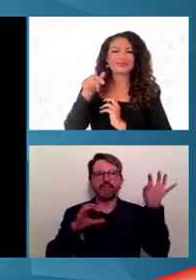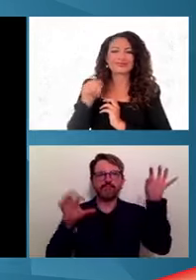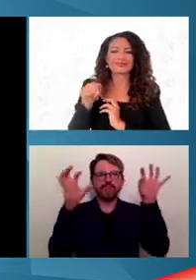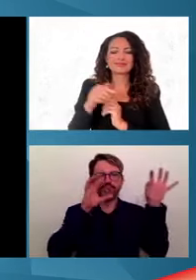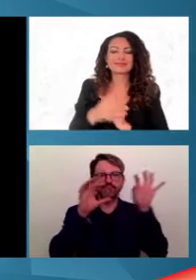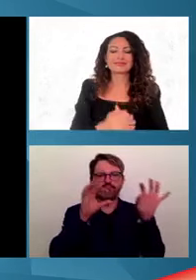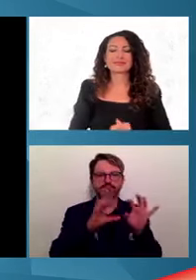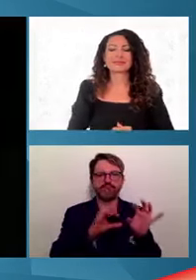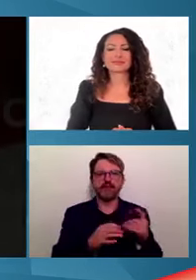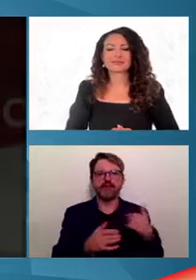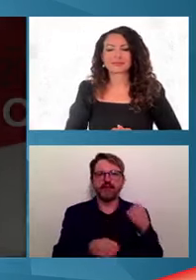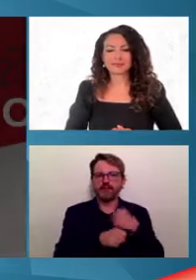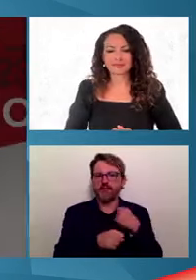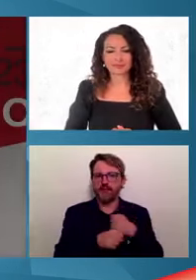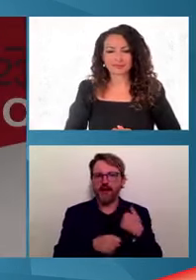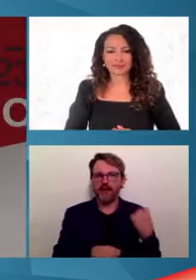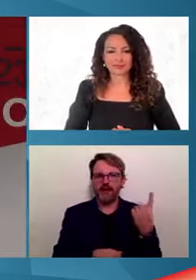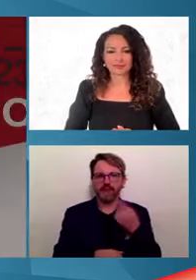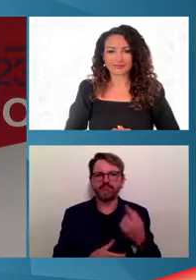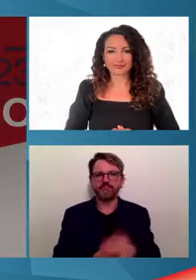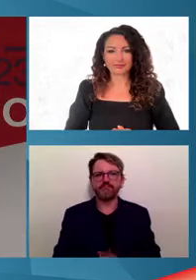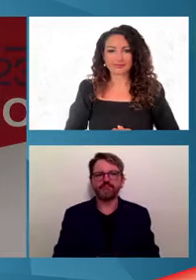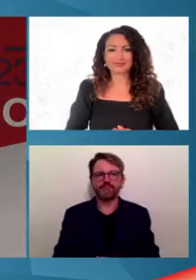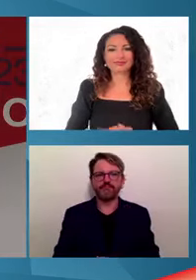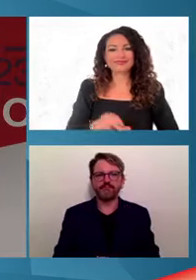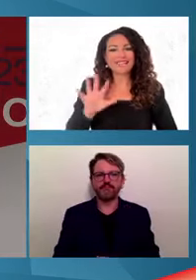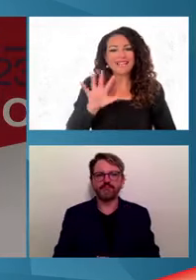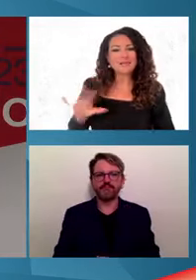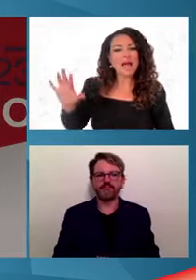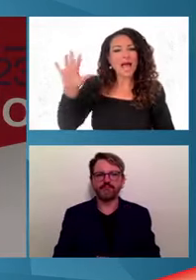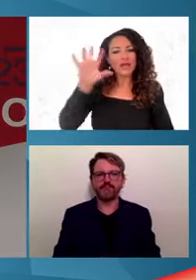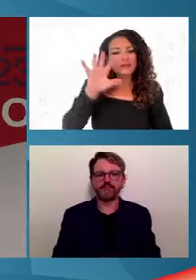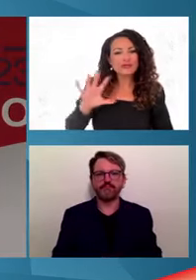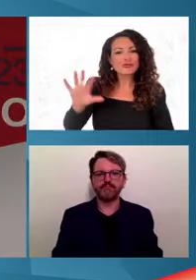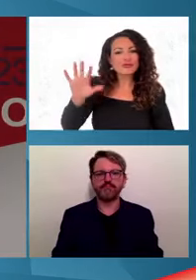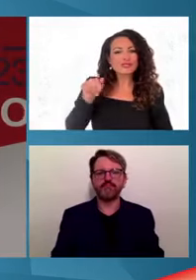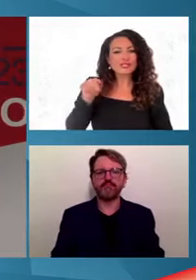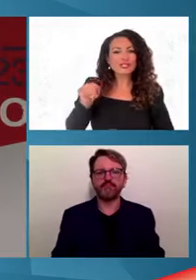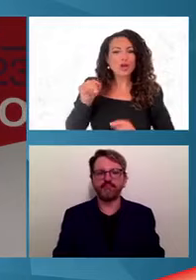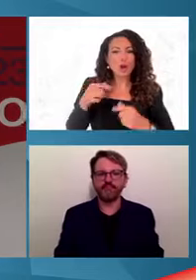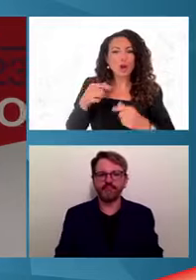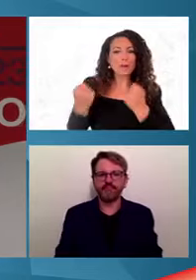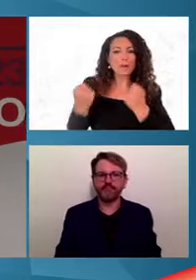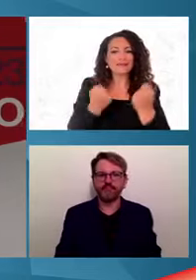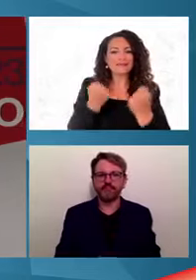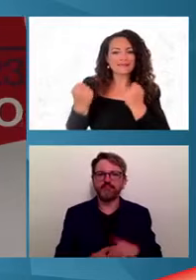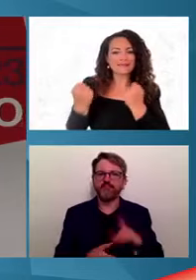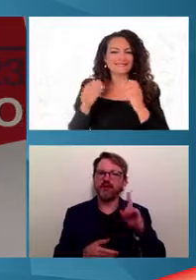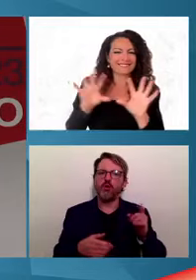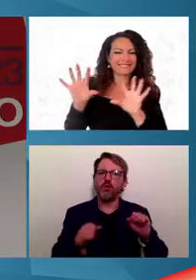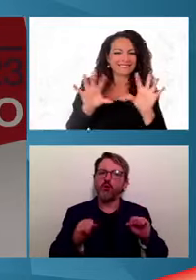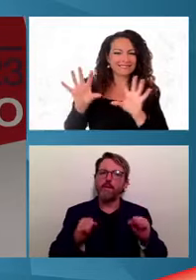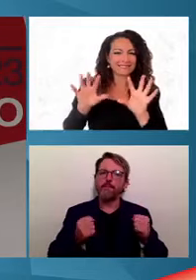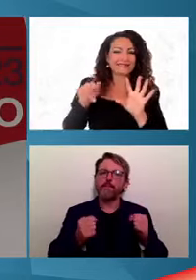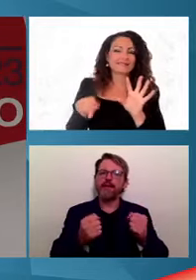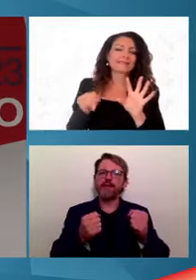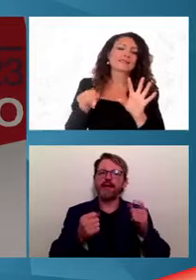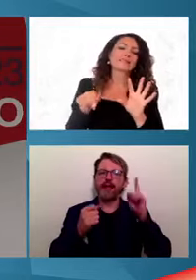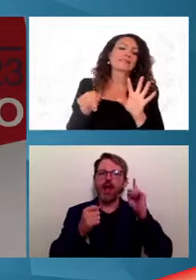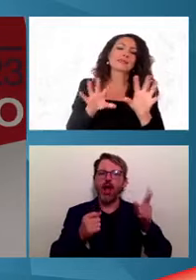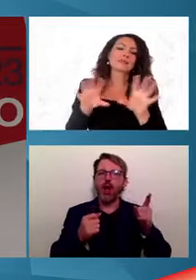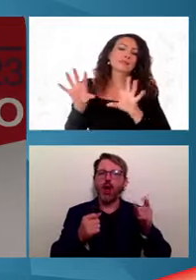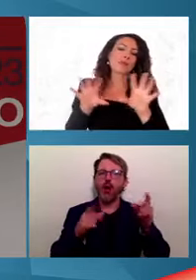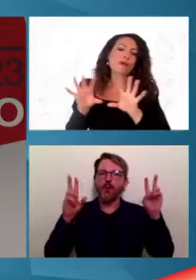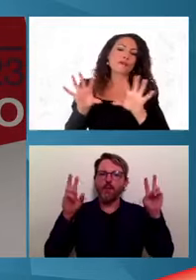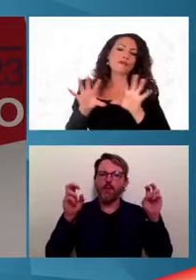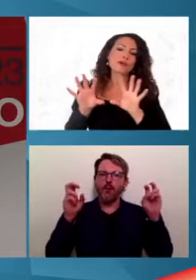oder es kommt Bewegung in das Bild, und bewegt ist auch das Motto, das im Mittelpunkt des nächsten